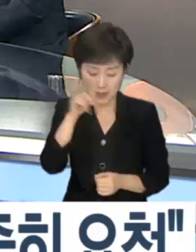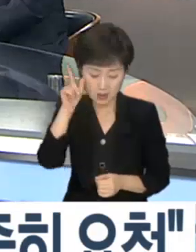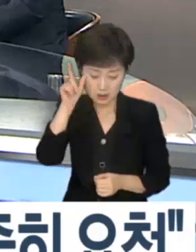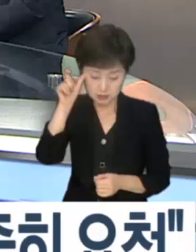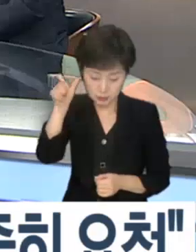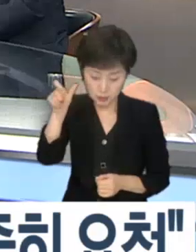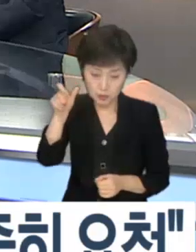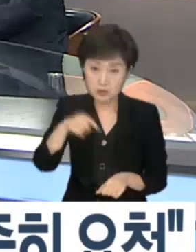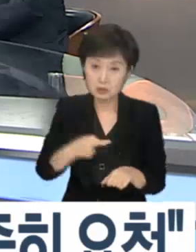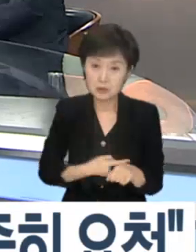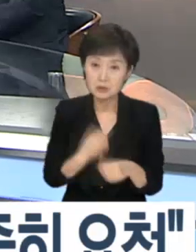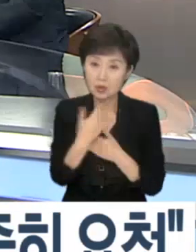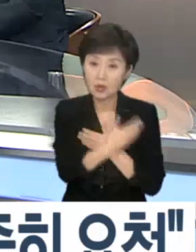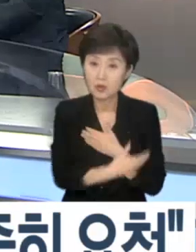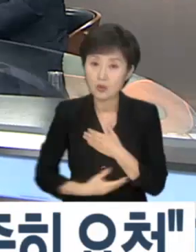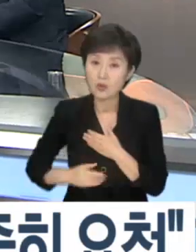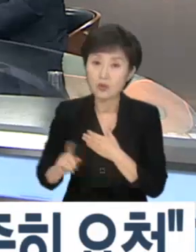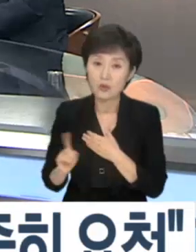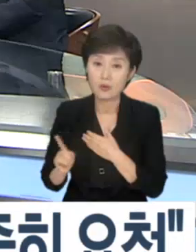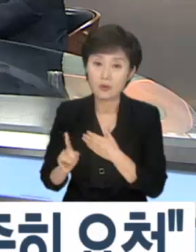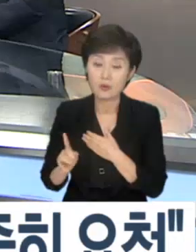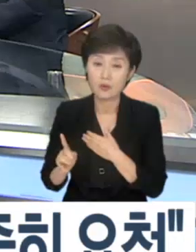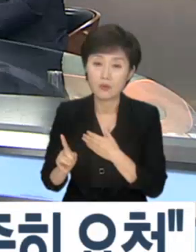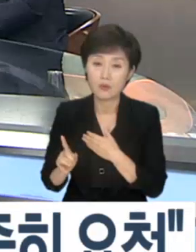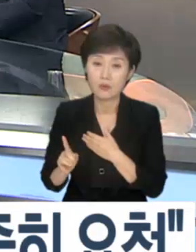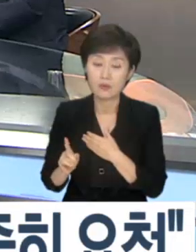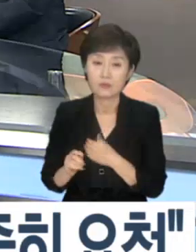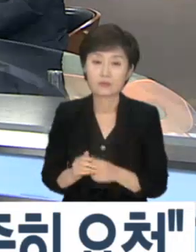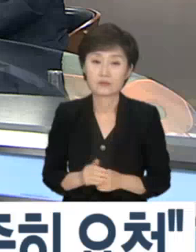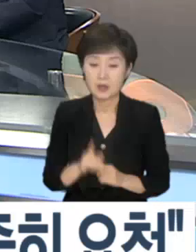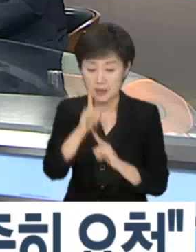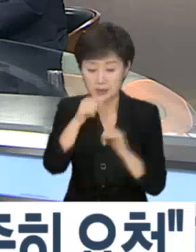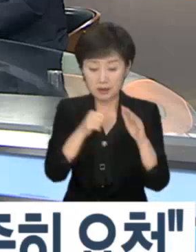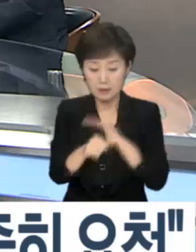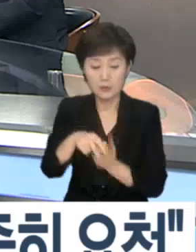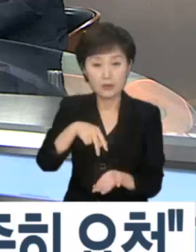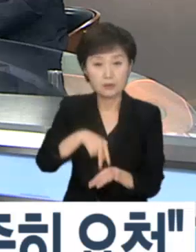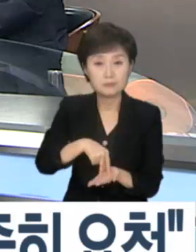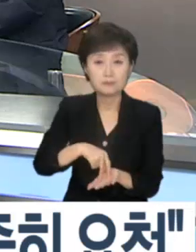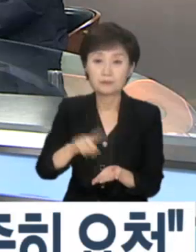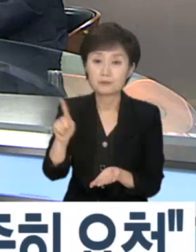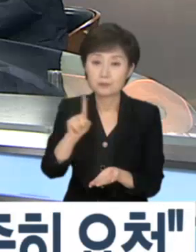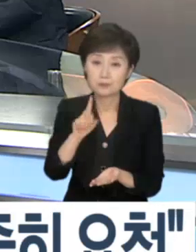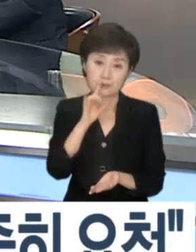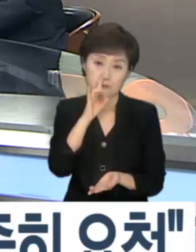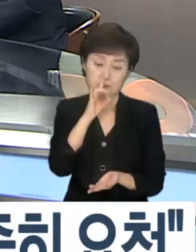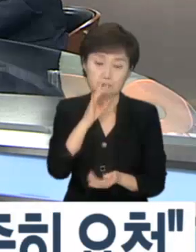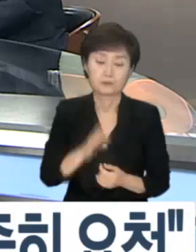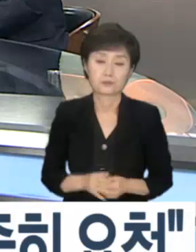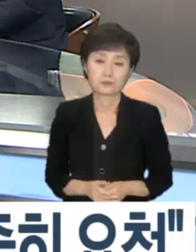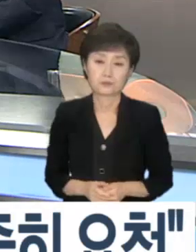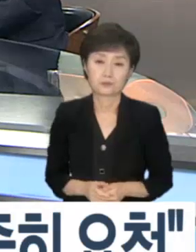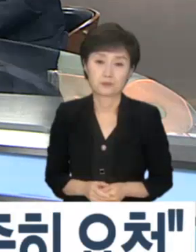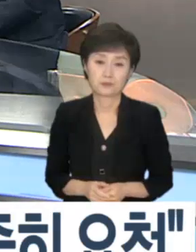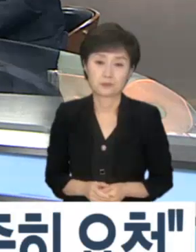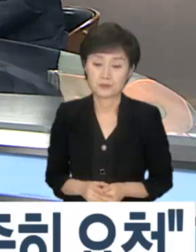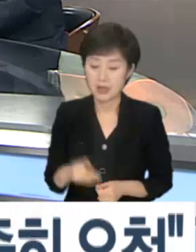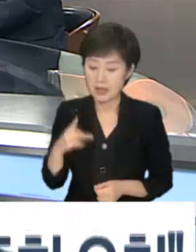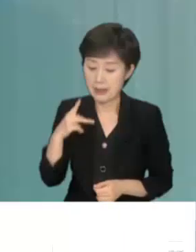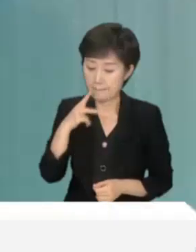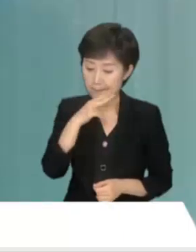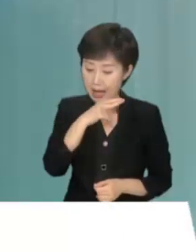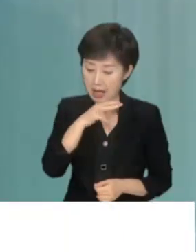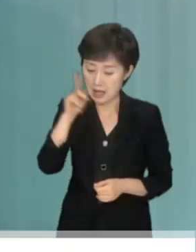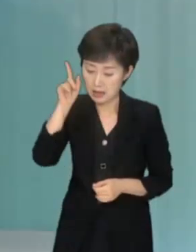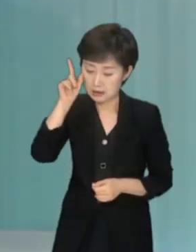건강 악화가 우려되는 상황인데 이재명 대표 좀 어떤 입장을 계속해서 내놓을지 한번 여쭤보겠습니다 단식 보름 쬐면